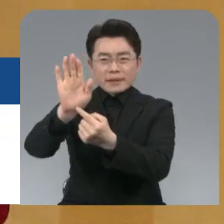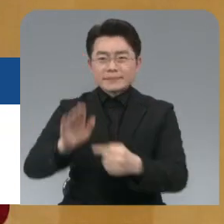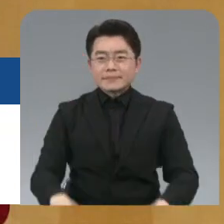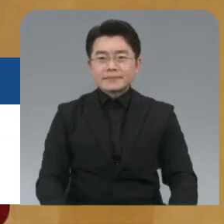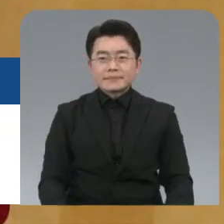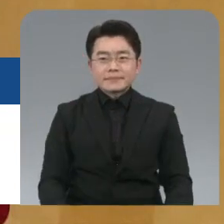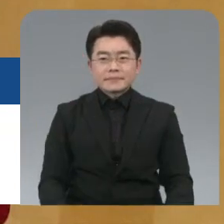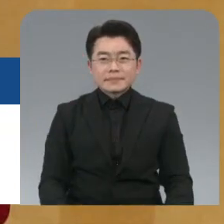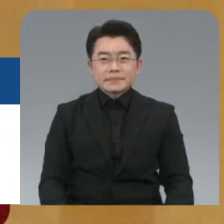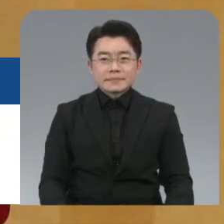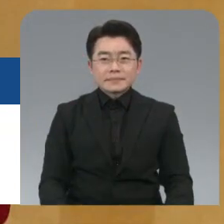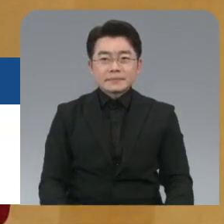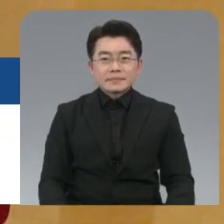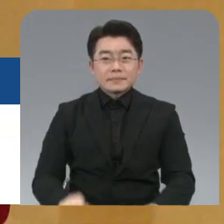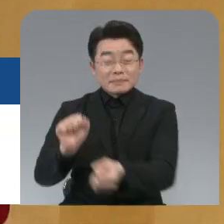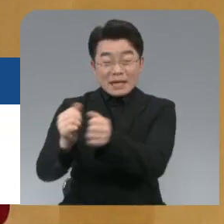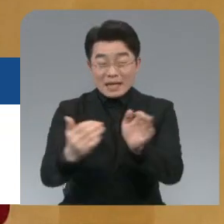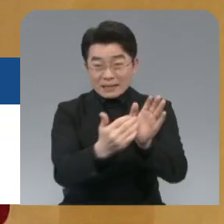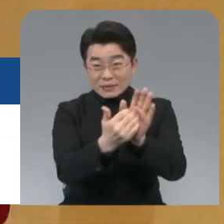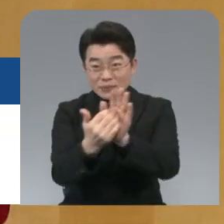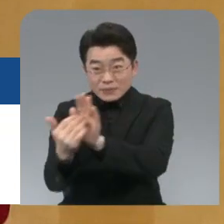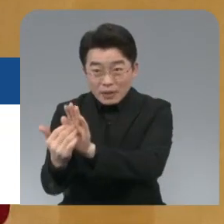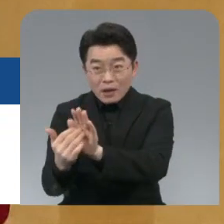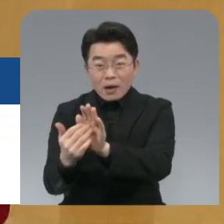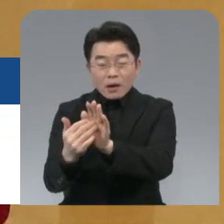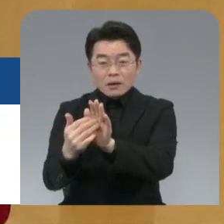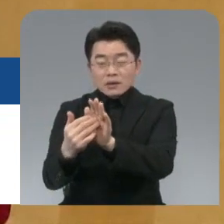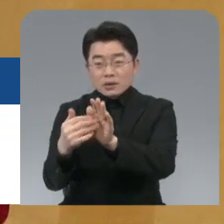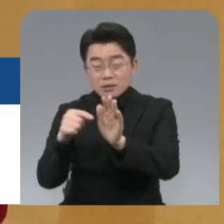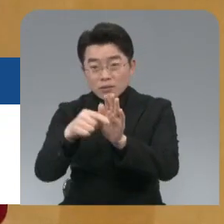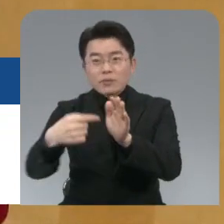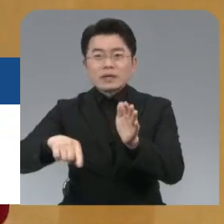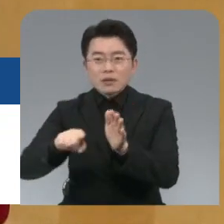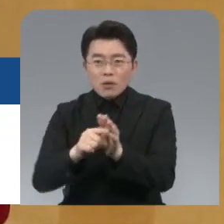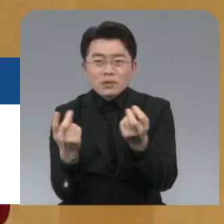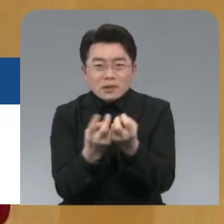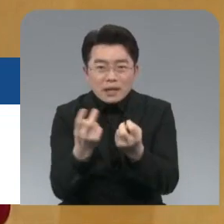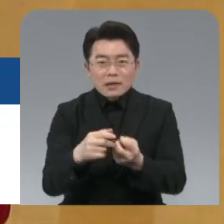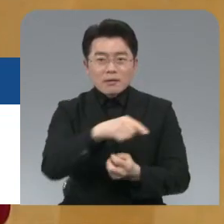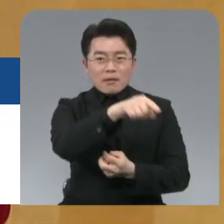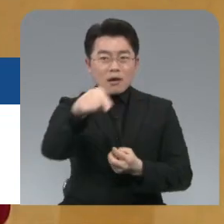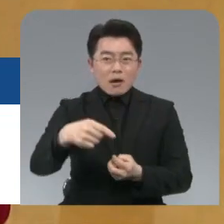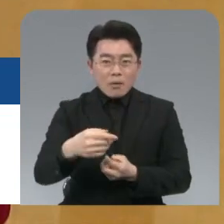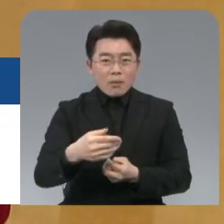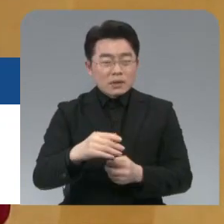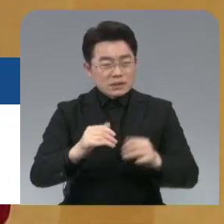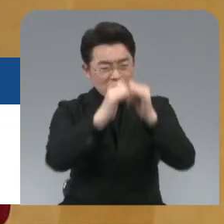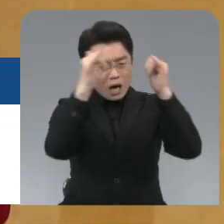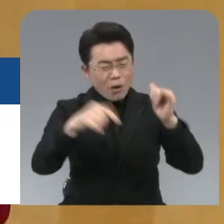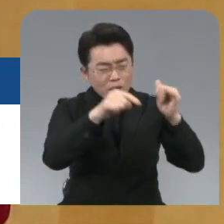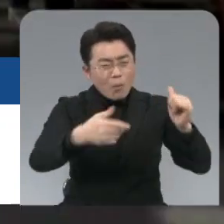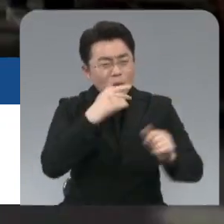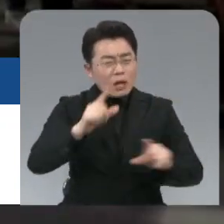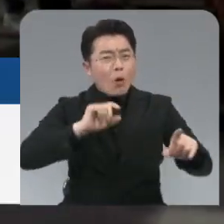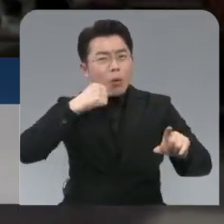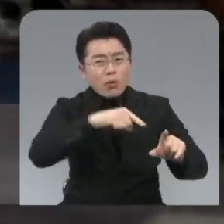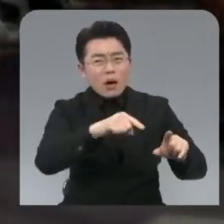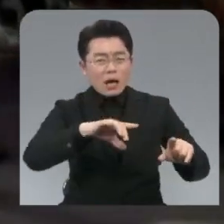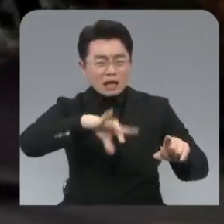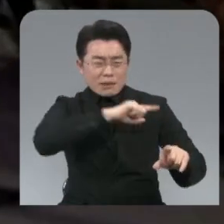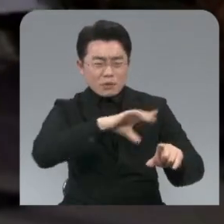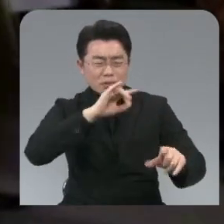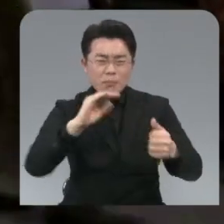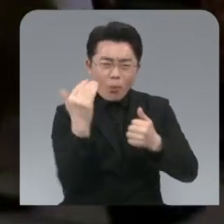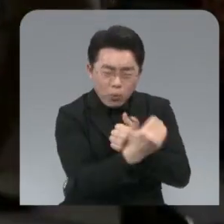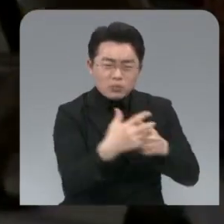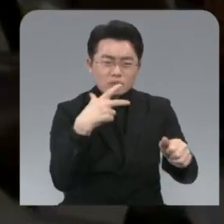most vulnerable, we're not going to achieve any levels of population immunity or herd immunity in 2021.